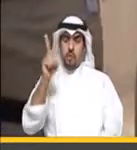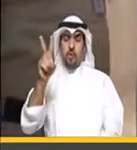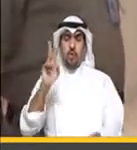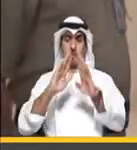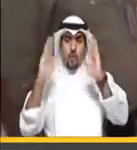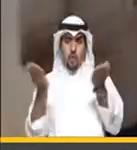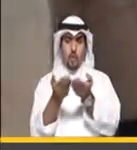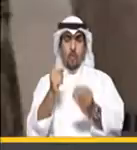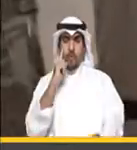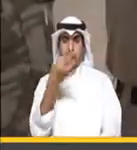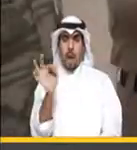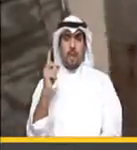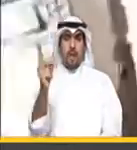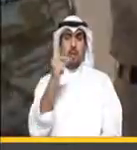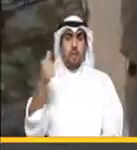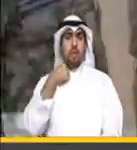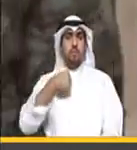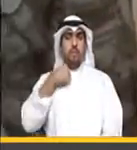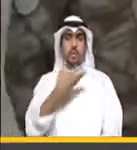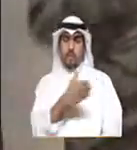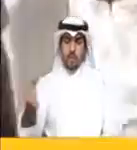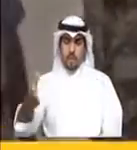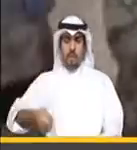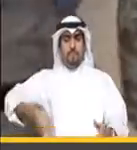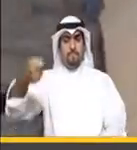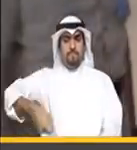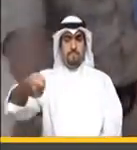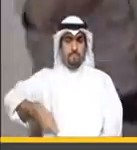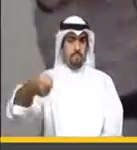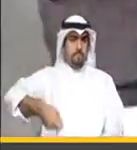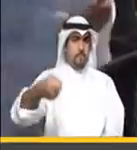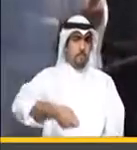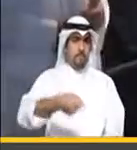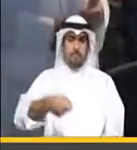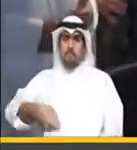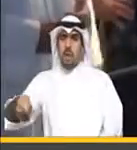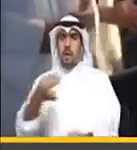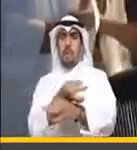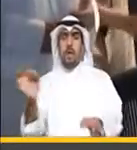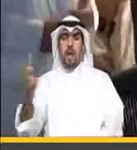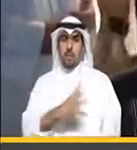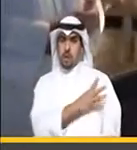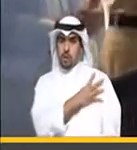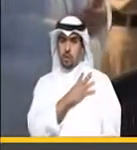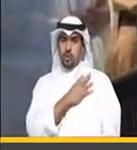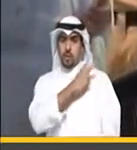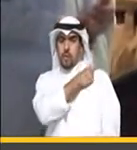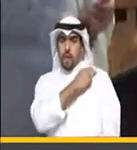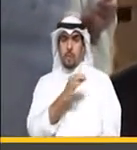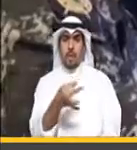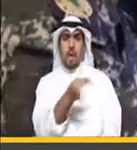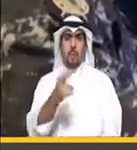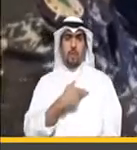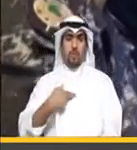حيث كان في استقباله وكلاء وزارة الداخلية المساعدون والقيادات الأمنية الميدانية.